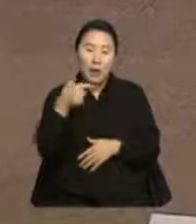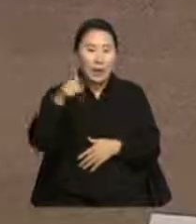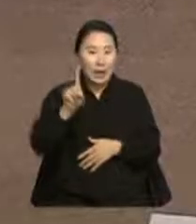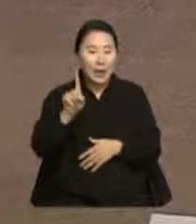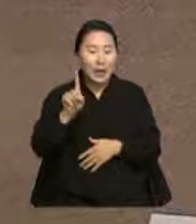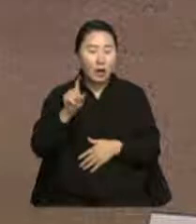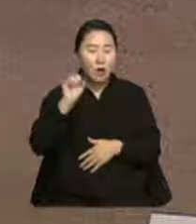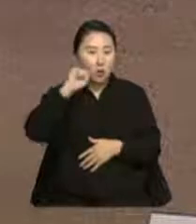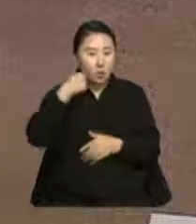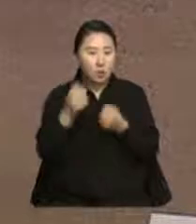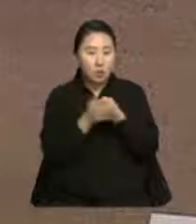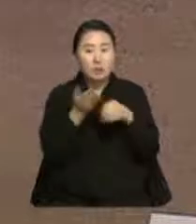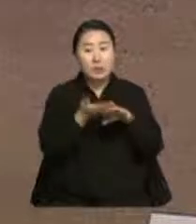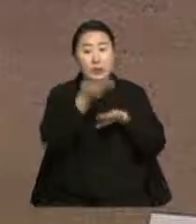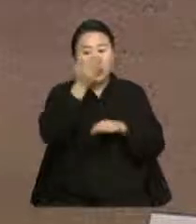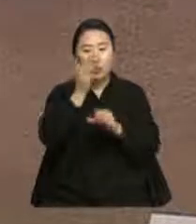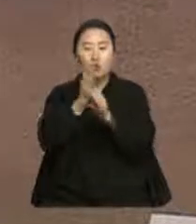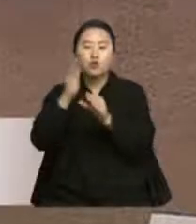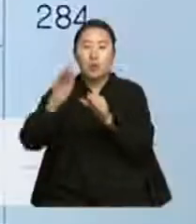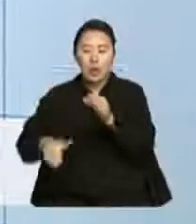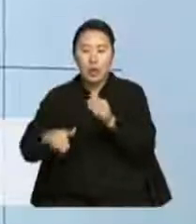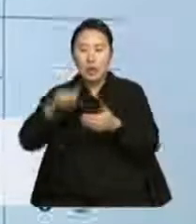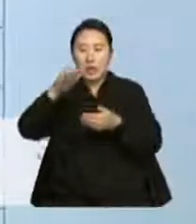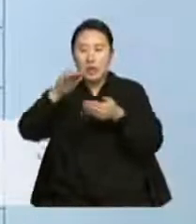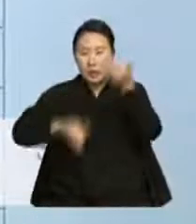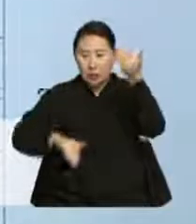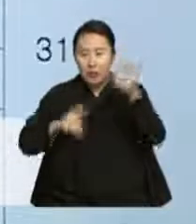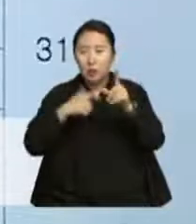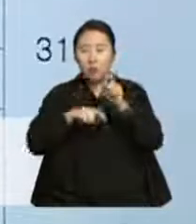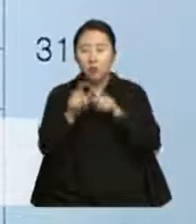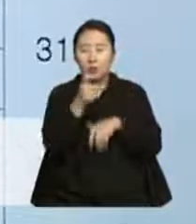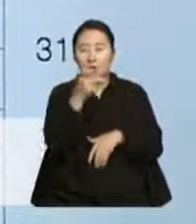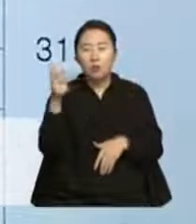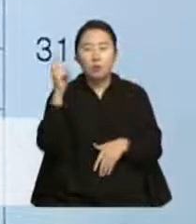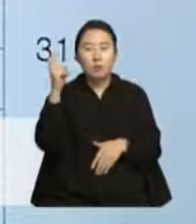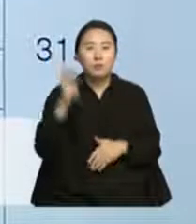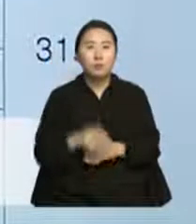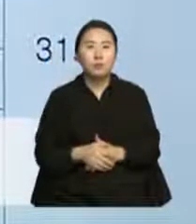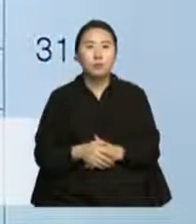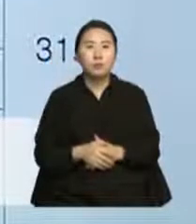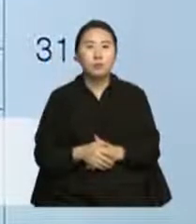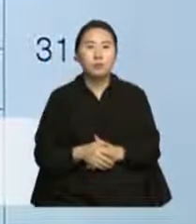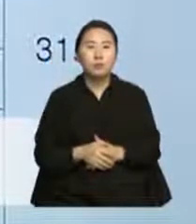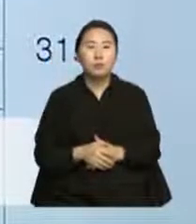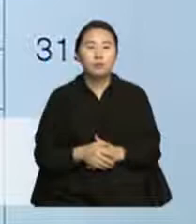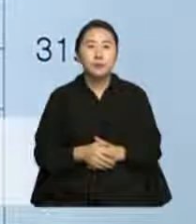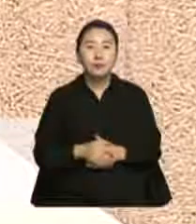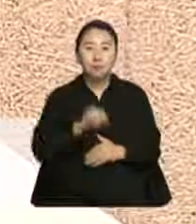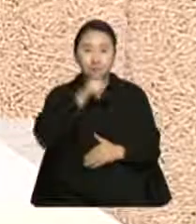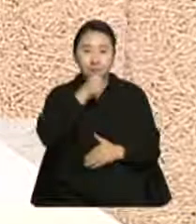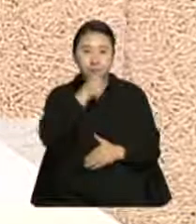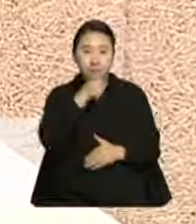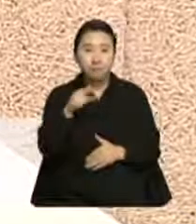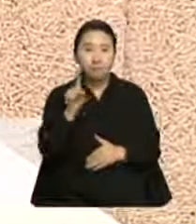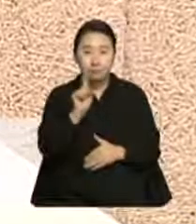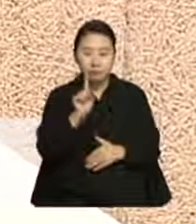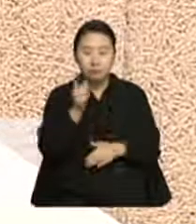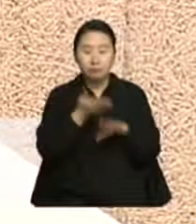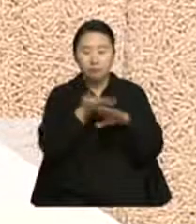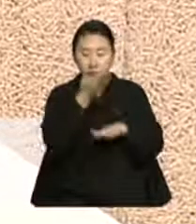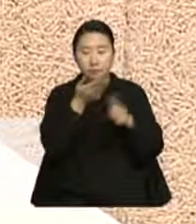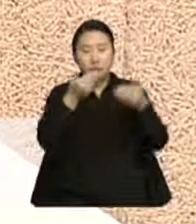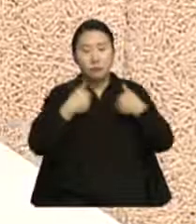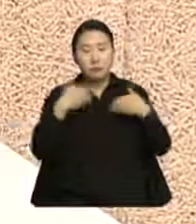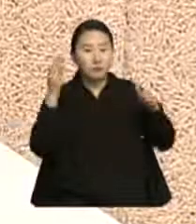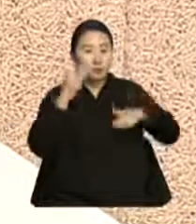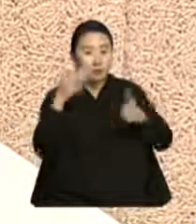만큼 상위권과 중하위권 차이가 다소 벌어진 것으로 분석했습니다. 표준 점수에서 상위권을